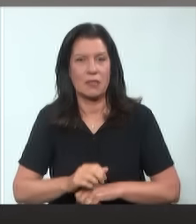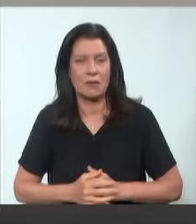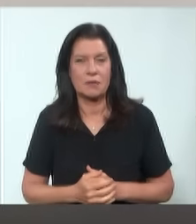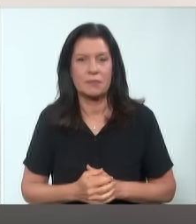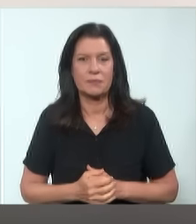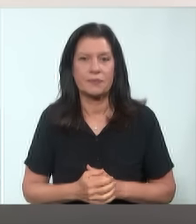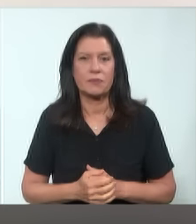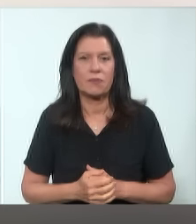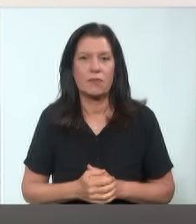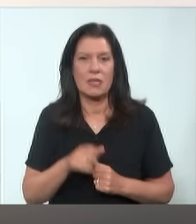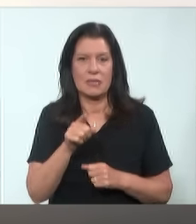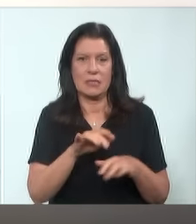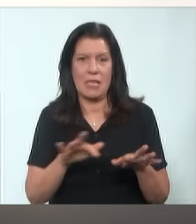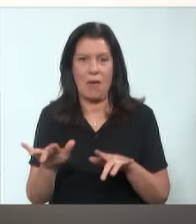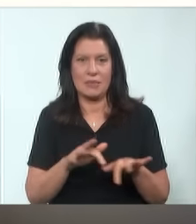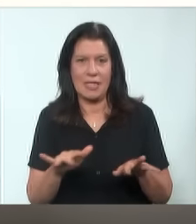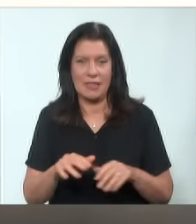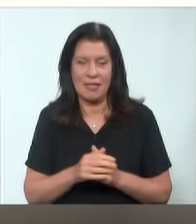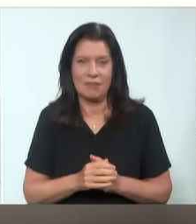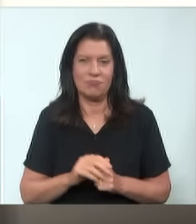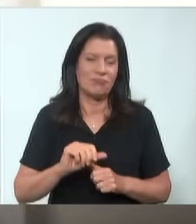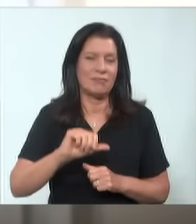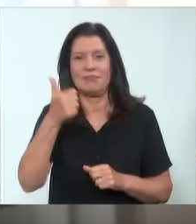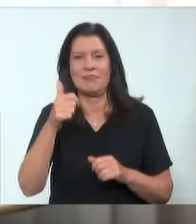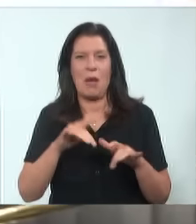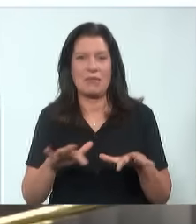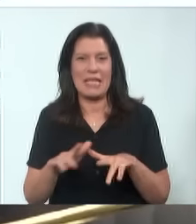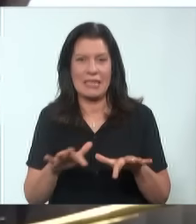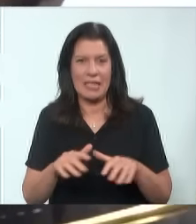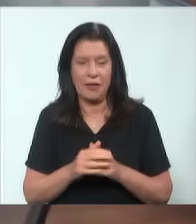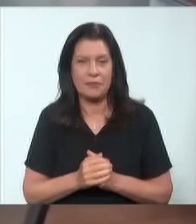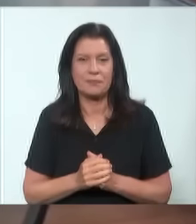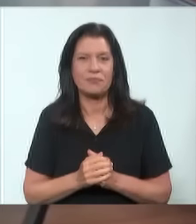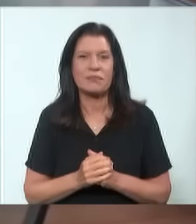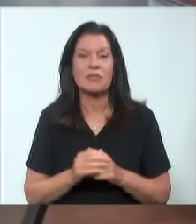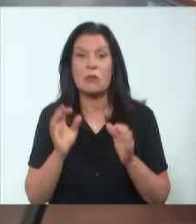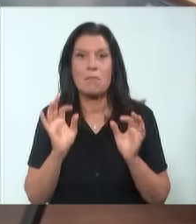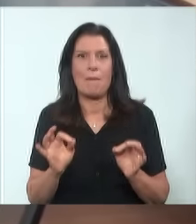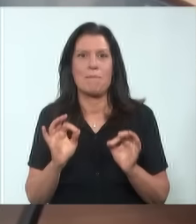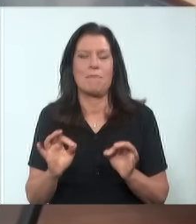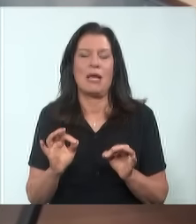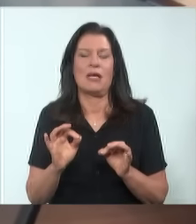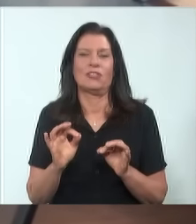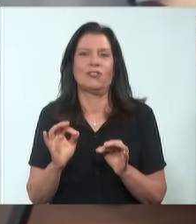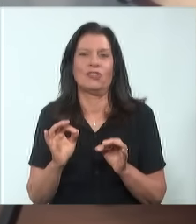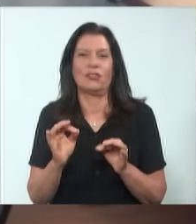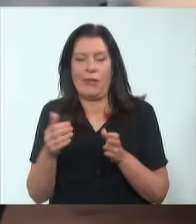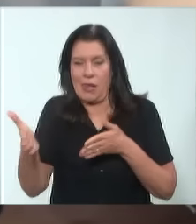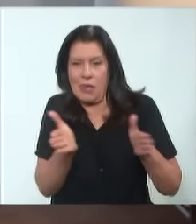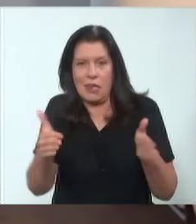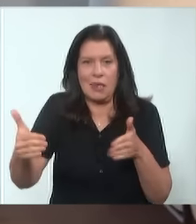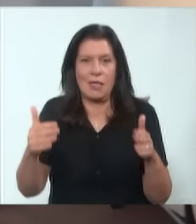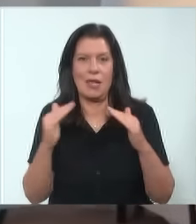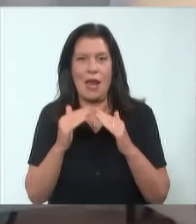זה הפסנתר, הפסנתר, שהנדסנו את כל הבית בשבילו. דניאלה היא